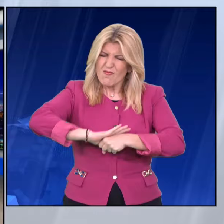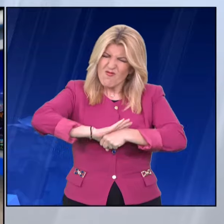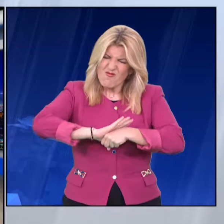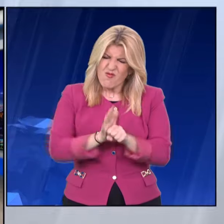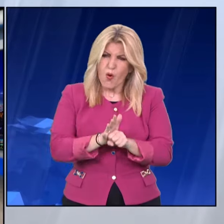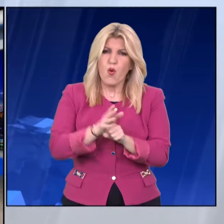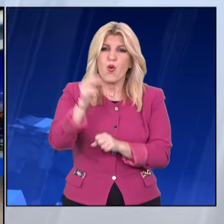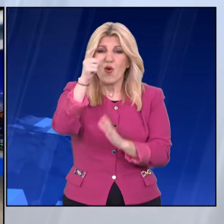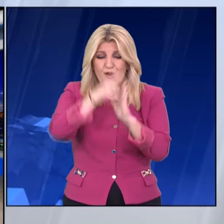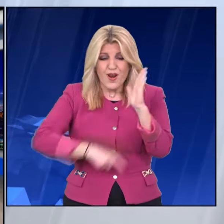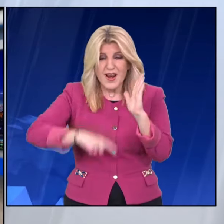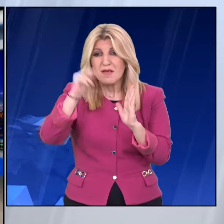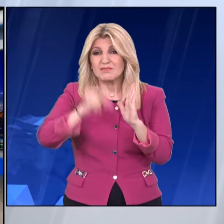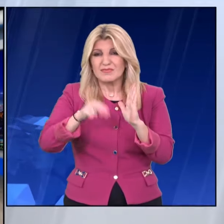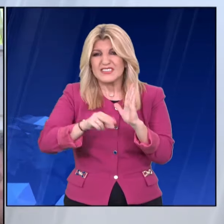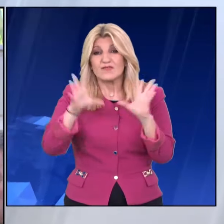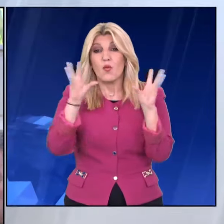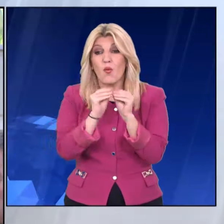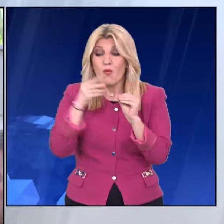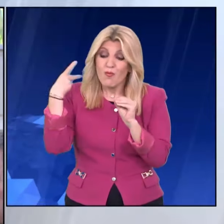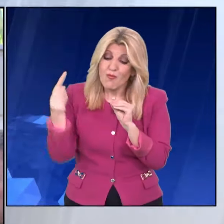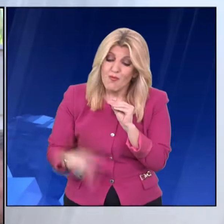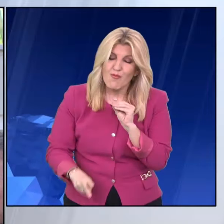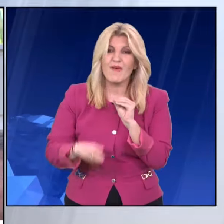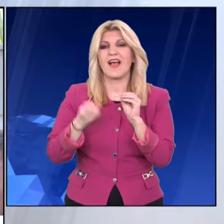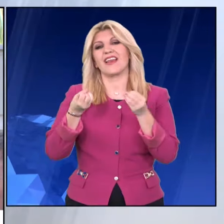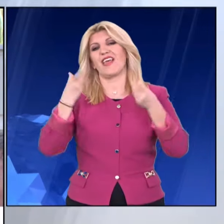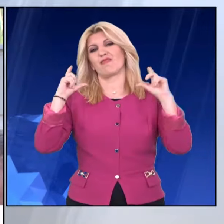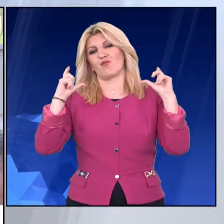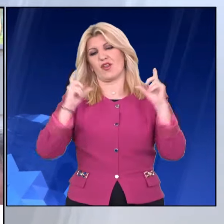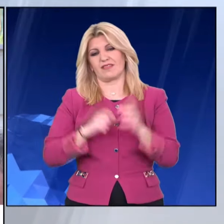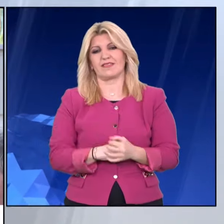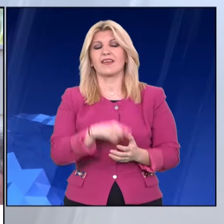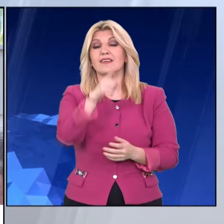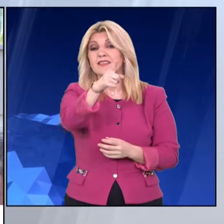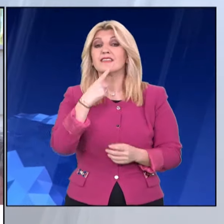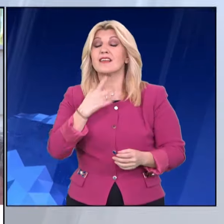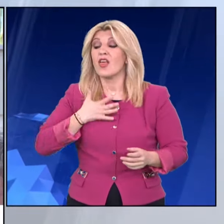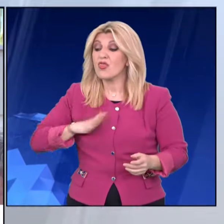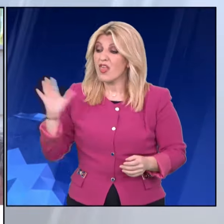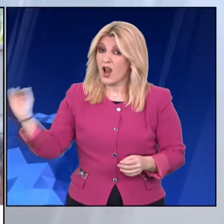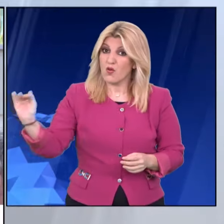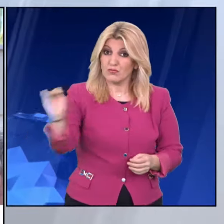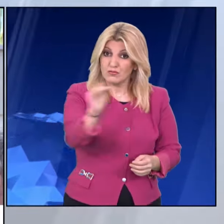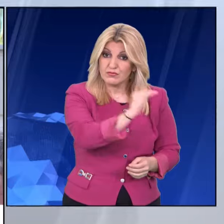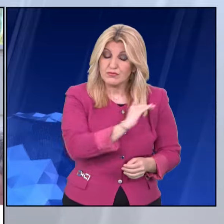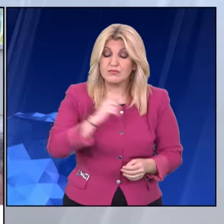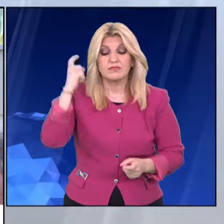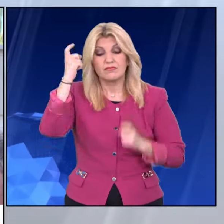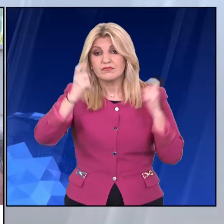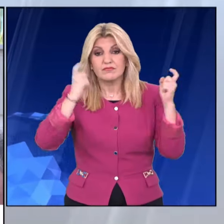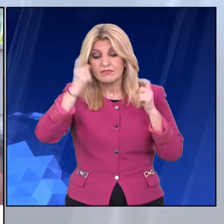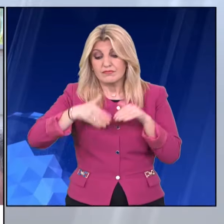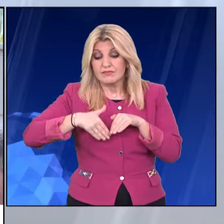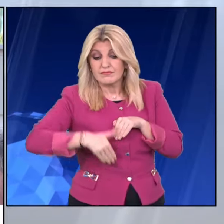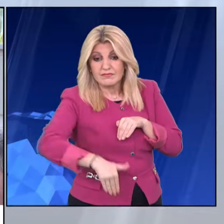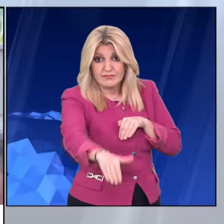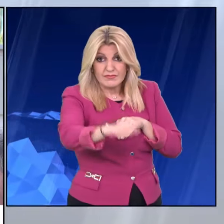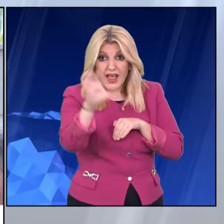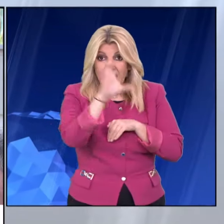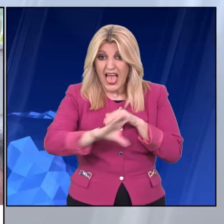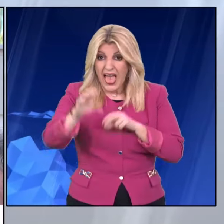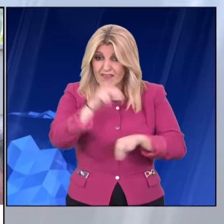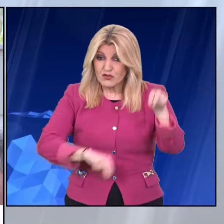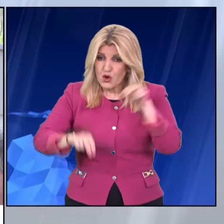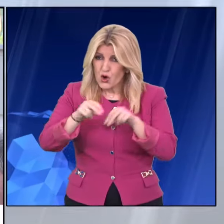είπε ο Πρωθυπουργός σήμερα το πρωί. Λοιπόν, να ζητήσω από όλους και από όλους να αντιμετωπίσουμε τις ευρωεκλογές με τη σημασία που τους